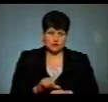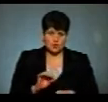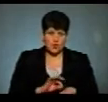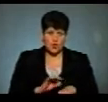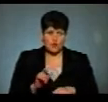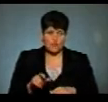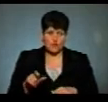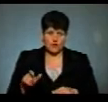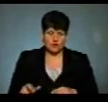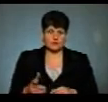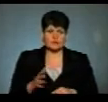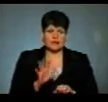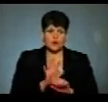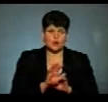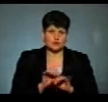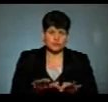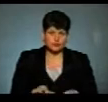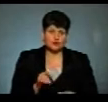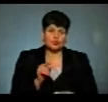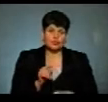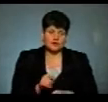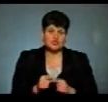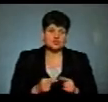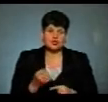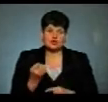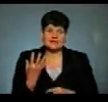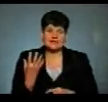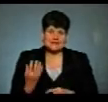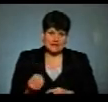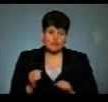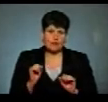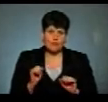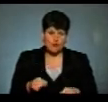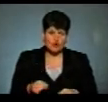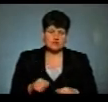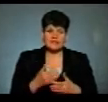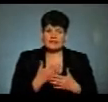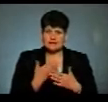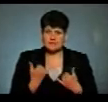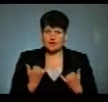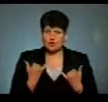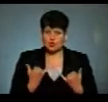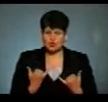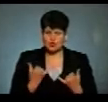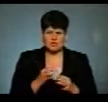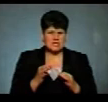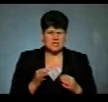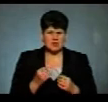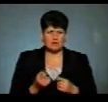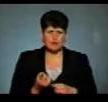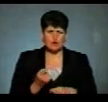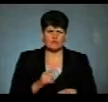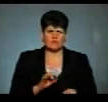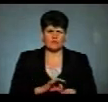на COVID-19, то він через 14 днів може, і немає у нього на сьогоднішній день жодних проявів